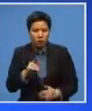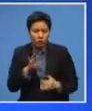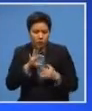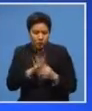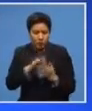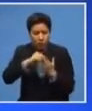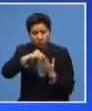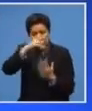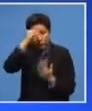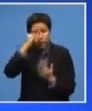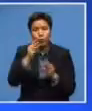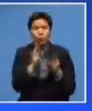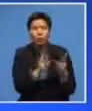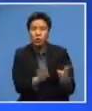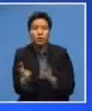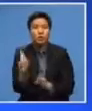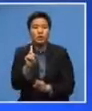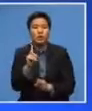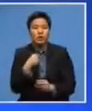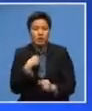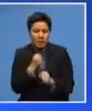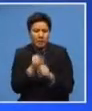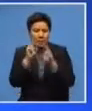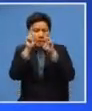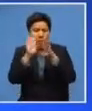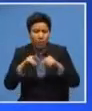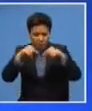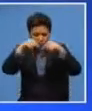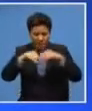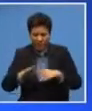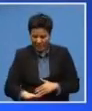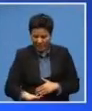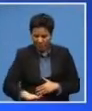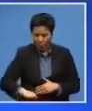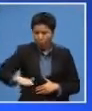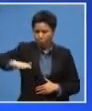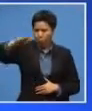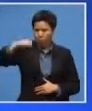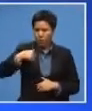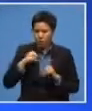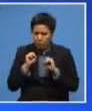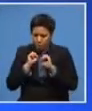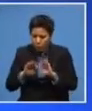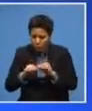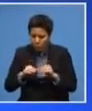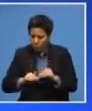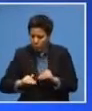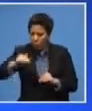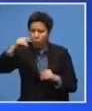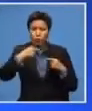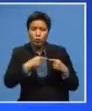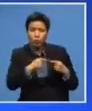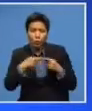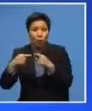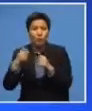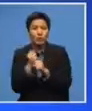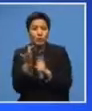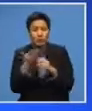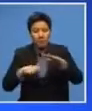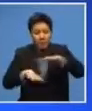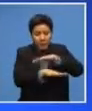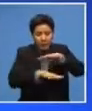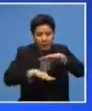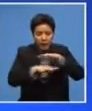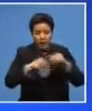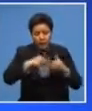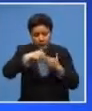ใจแต่ท่านจะทำยังไงเราจะดูได้ทั้งระบบอย่างไรตั้งแต่เล็กจนโตให้มันต่อเนื่องกันทั้งการศึกษาพื้นฐานการศึกษ